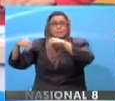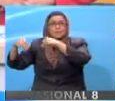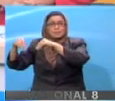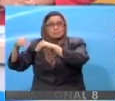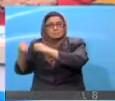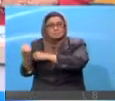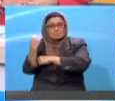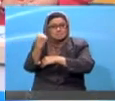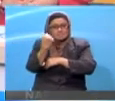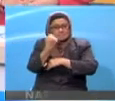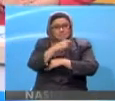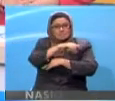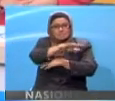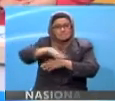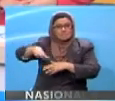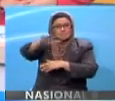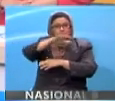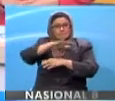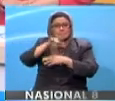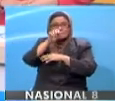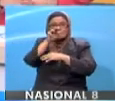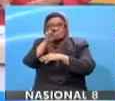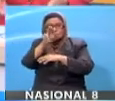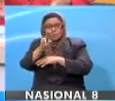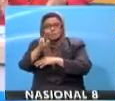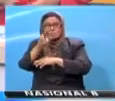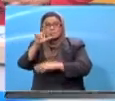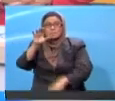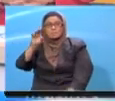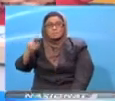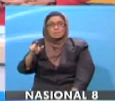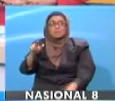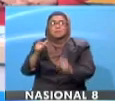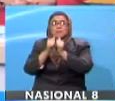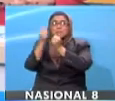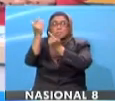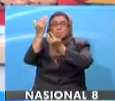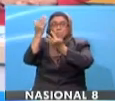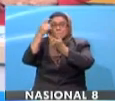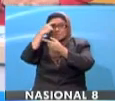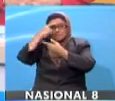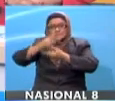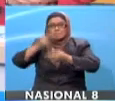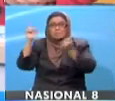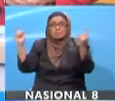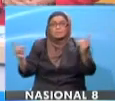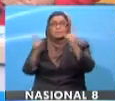setempat setia menanti kehadiran pemimpin nombor 2 negara itu dengan mengambil kesempatan beramah mesra.